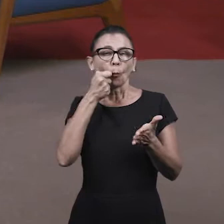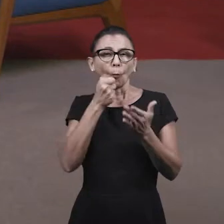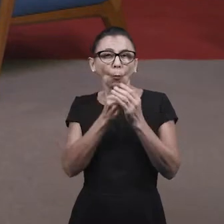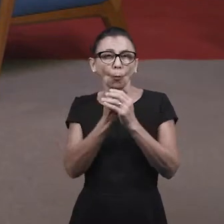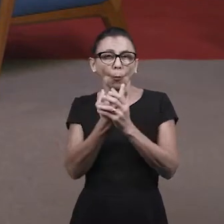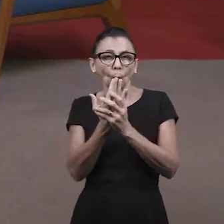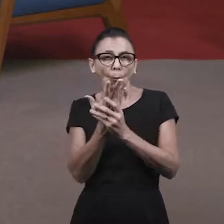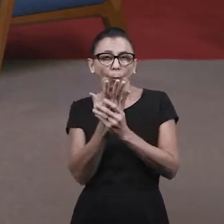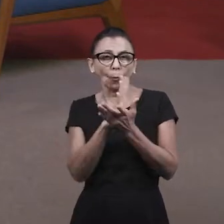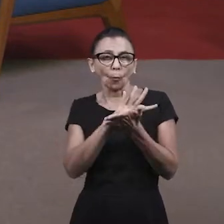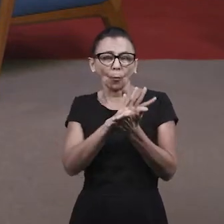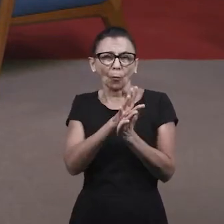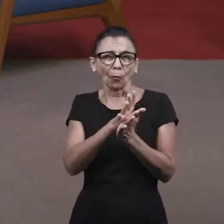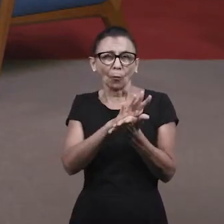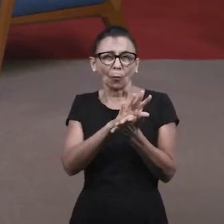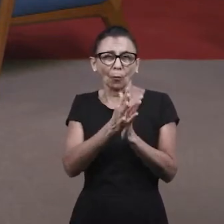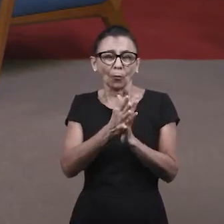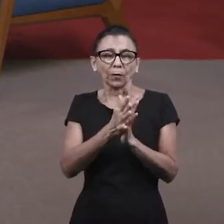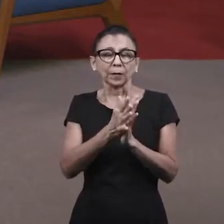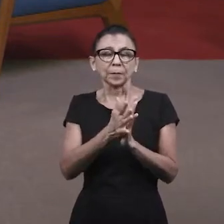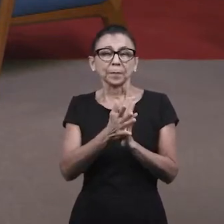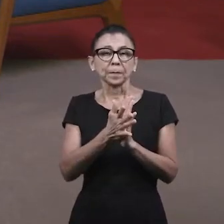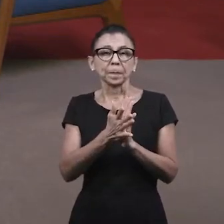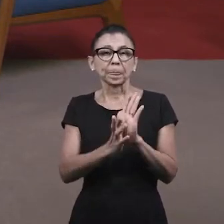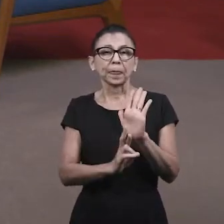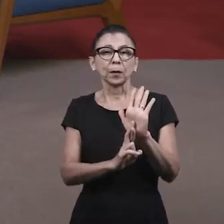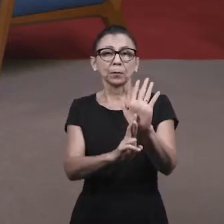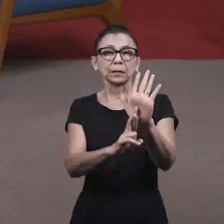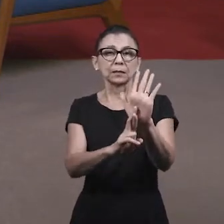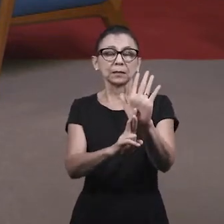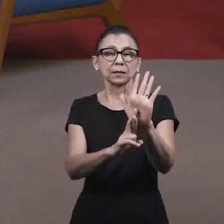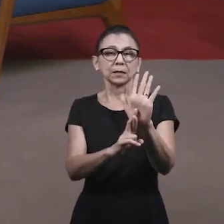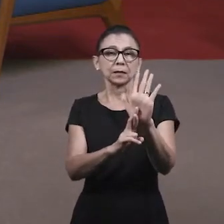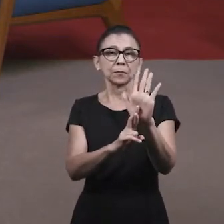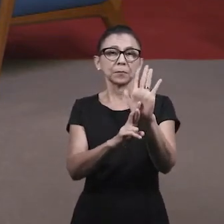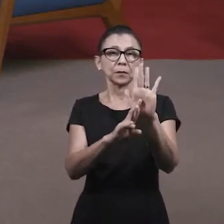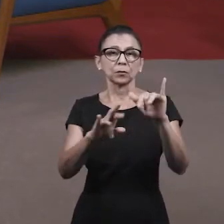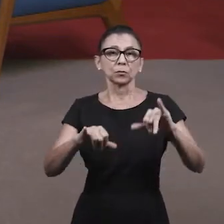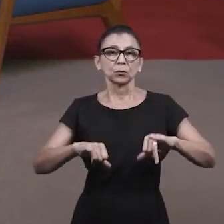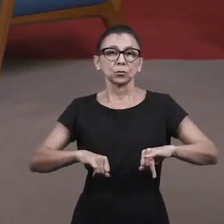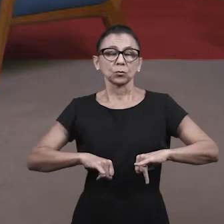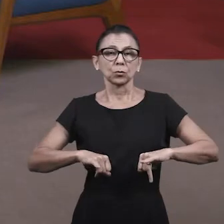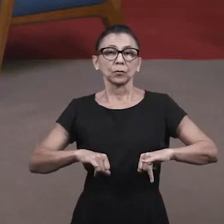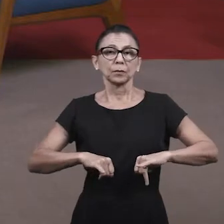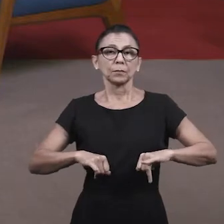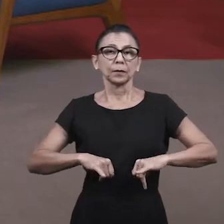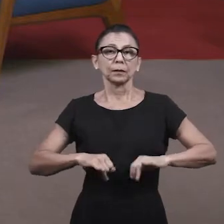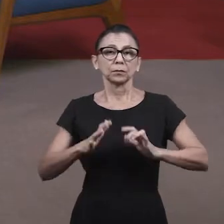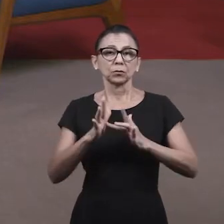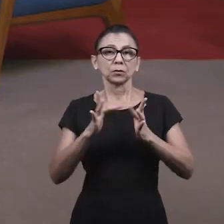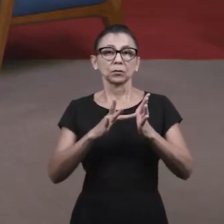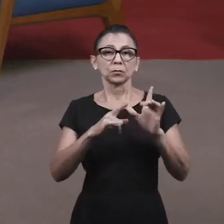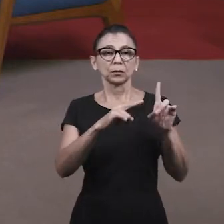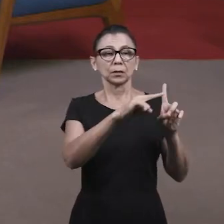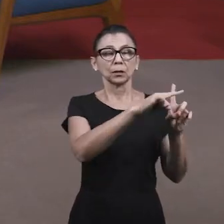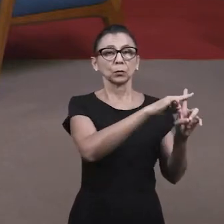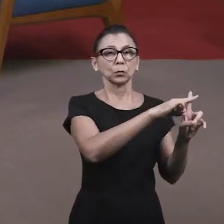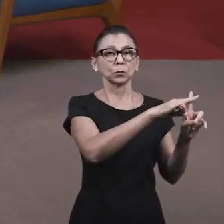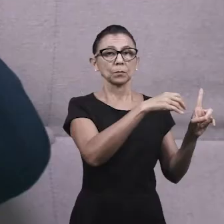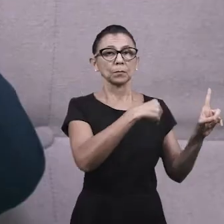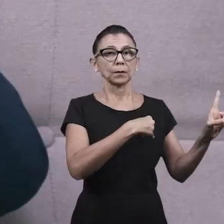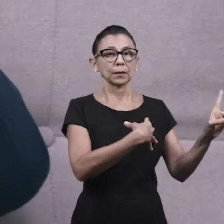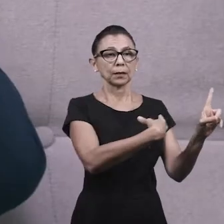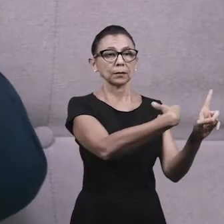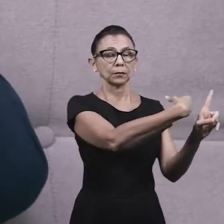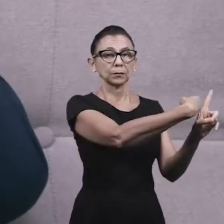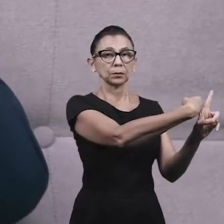amères et remplace par le vin. Parce que l'herbe amère, c'est la souffrance qu'il allait